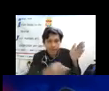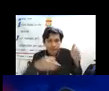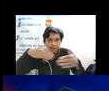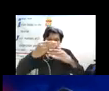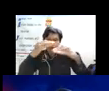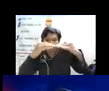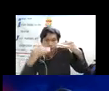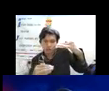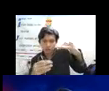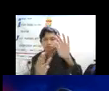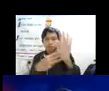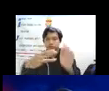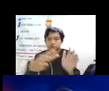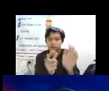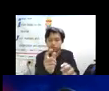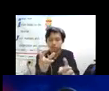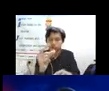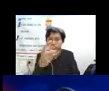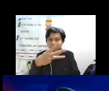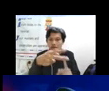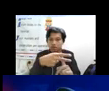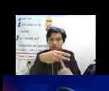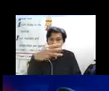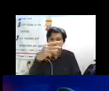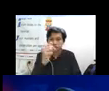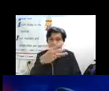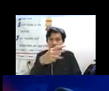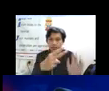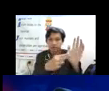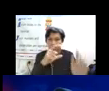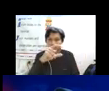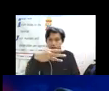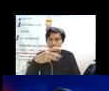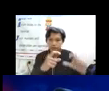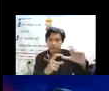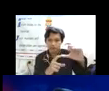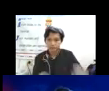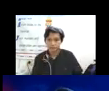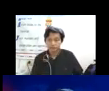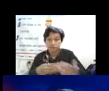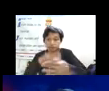referensi Kemudian untuk yang mendeley reference Manager itu ada di pojok kanan atas ini ada